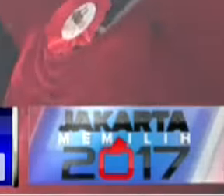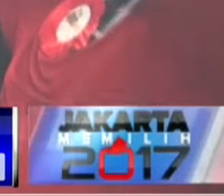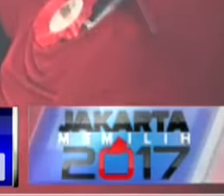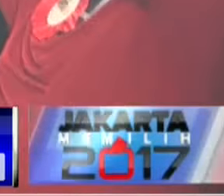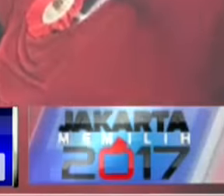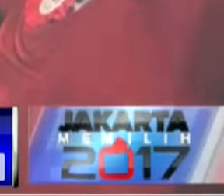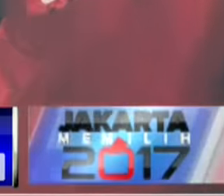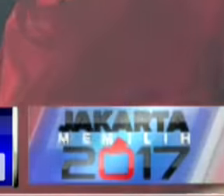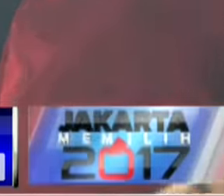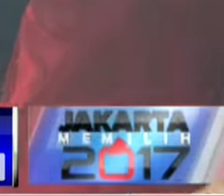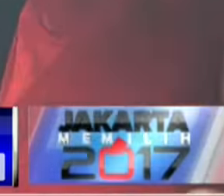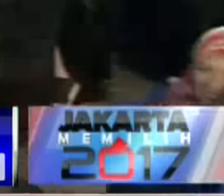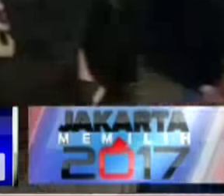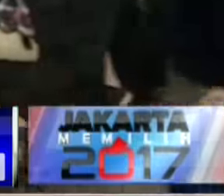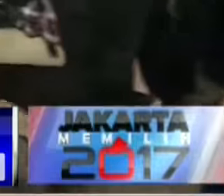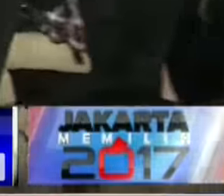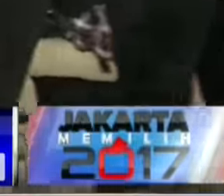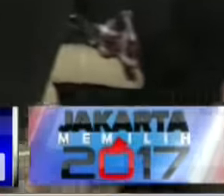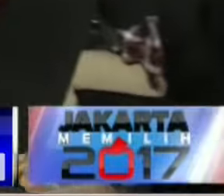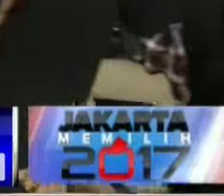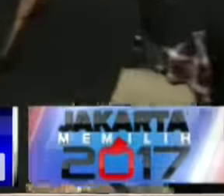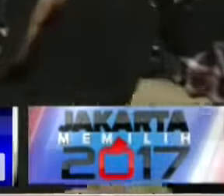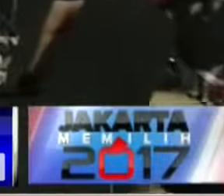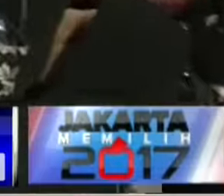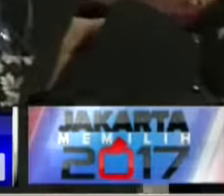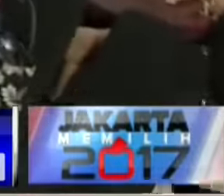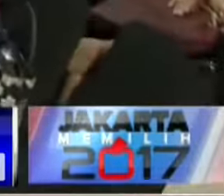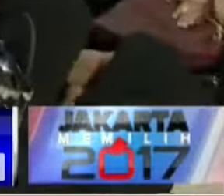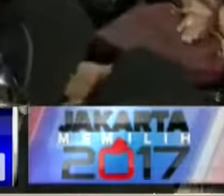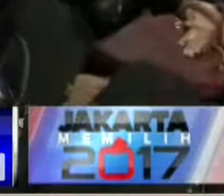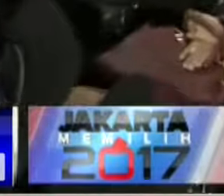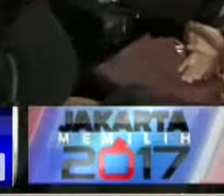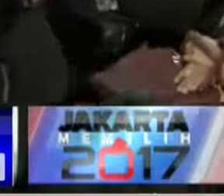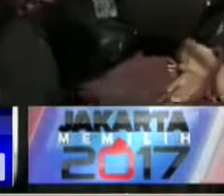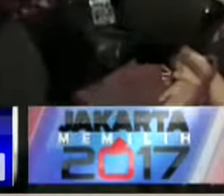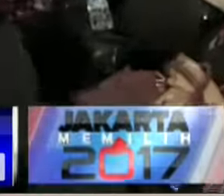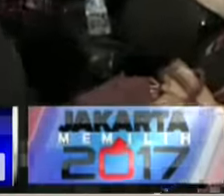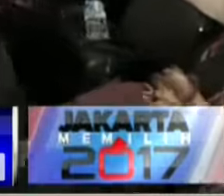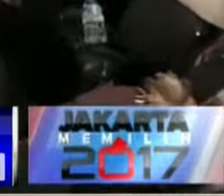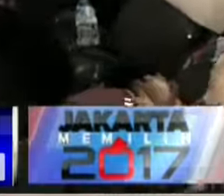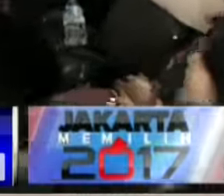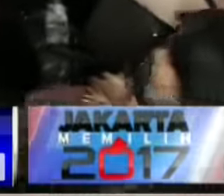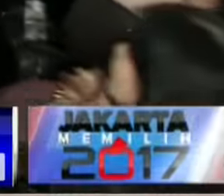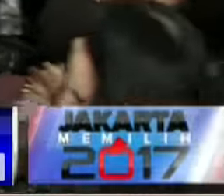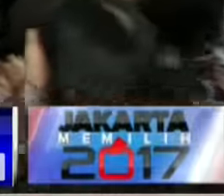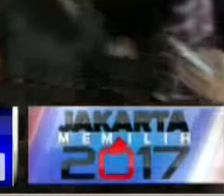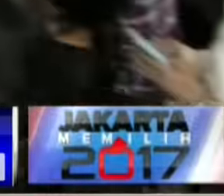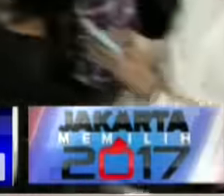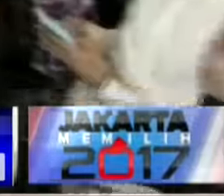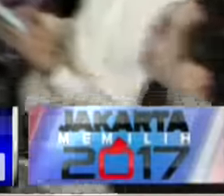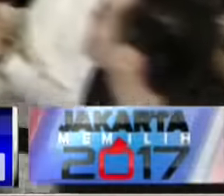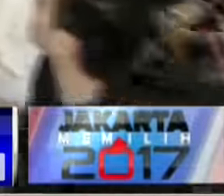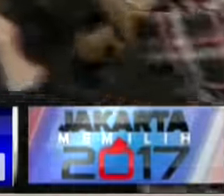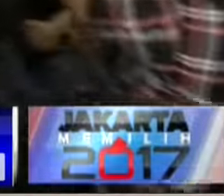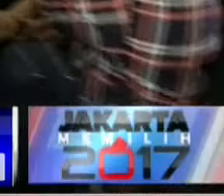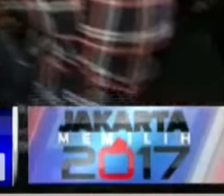putaran. Okay. Satu baik. Putaran untuk waktunya nomor habis. 2. Oke, okay. Waktunya habis Ibu ya, Purnama. Terima kasih. Oke, terima kasih. Nomor 2. Langsung ke